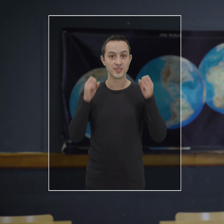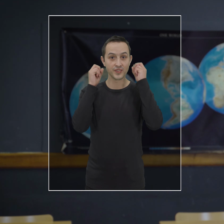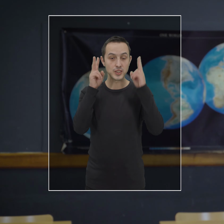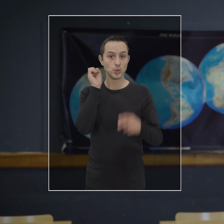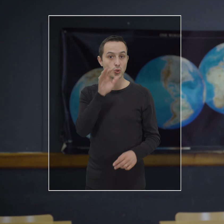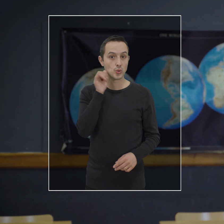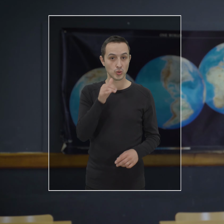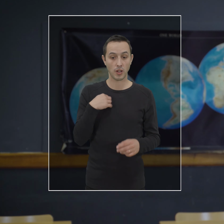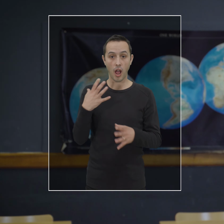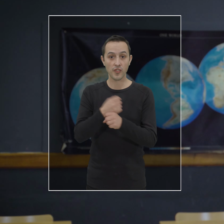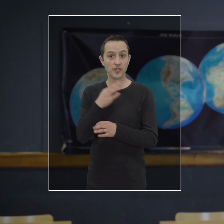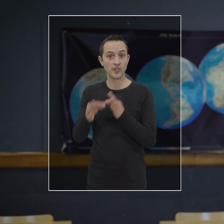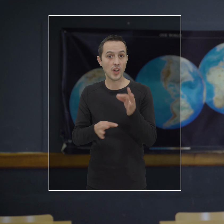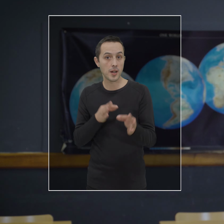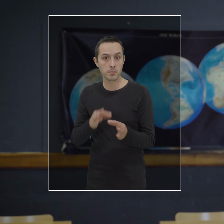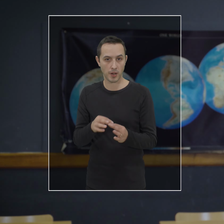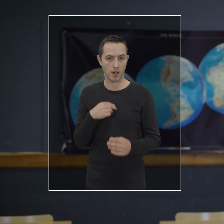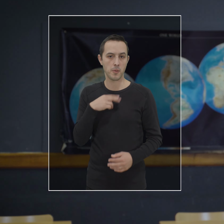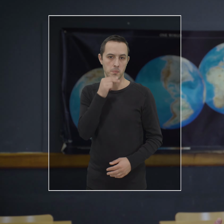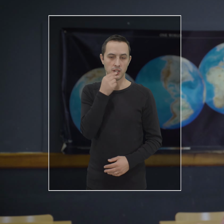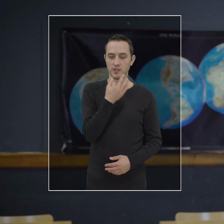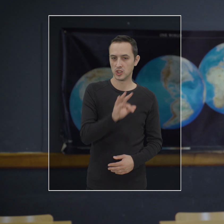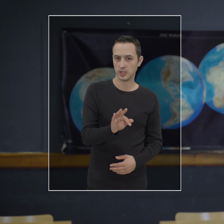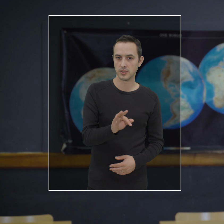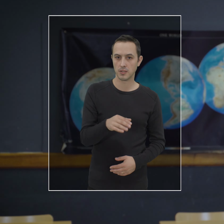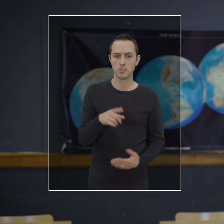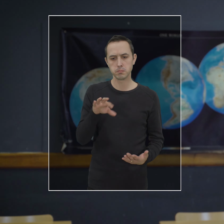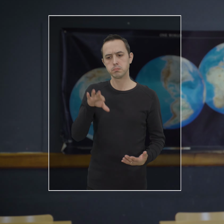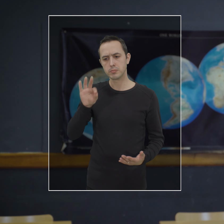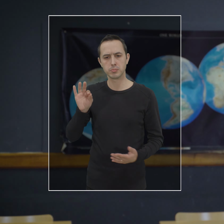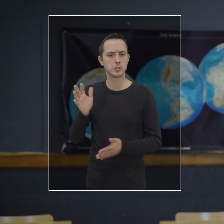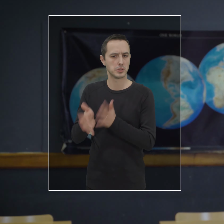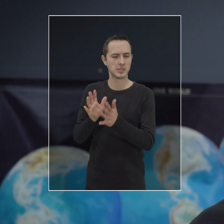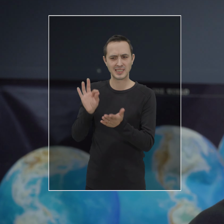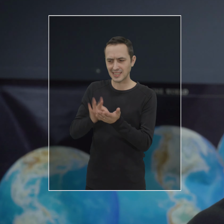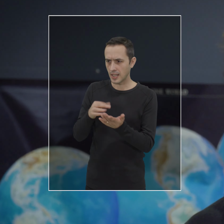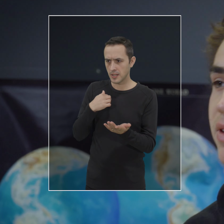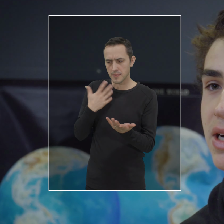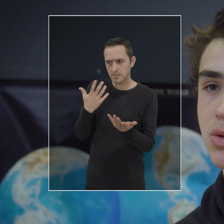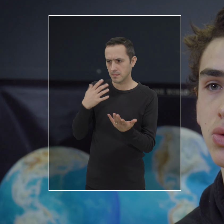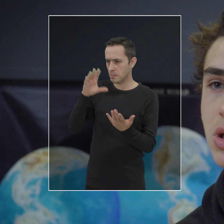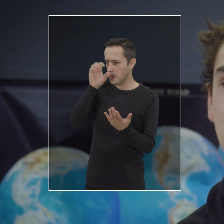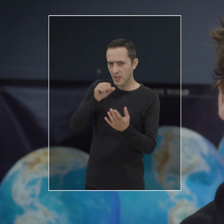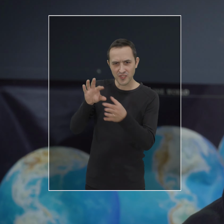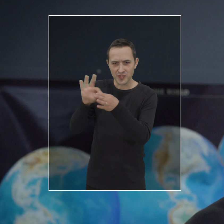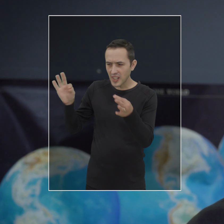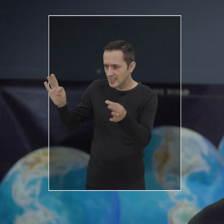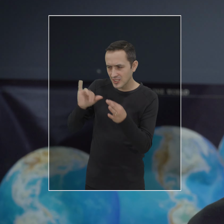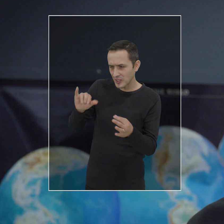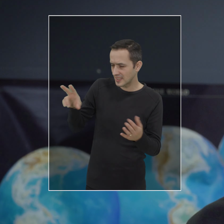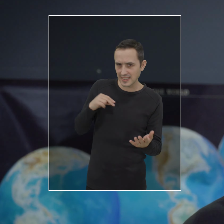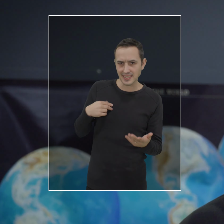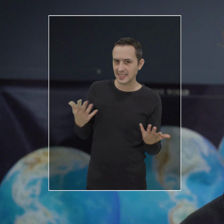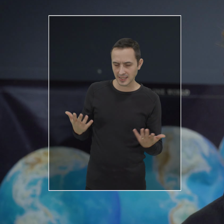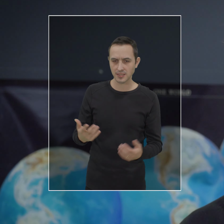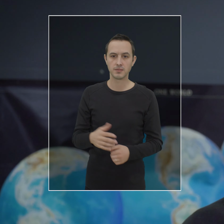Dans la vie de tous les jours, avec ma famille, j'utilise français et parfois la langue des signes quand je ne comprends pas telle phrase ou